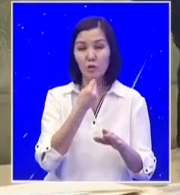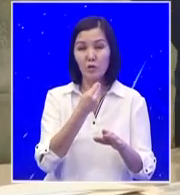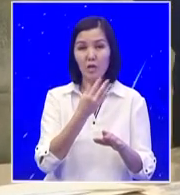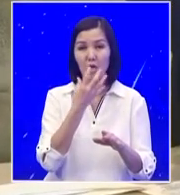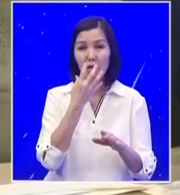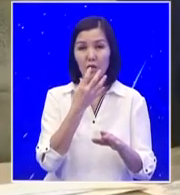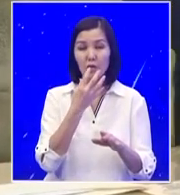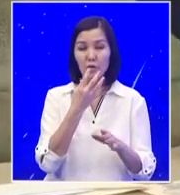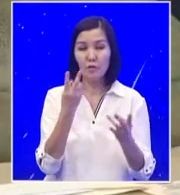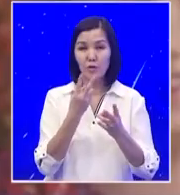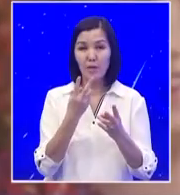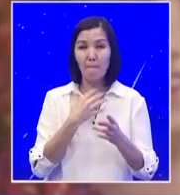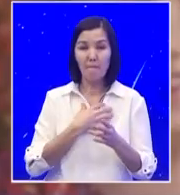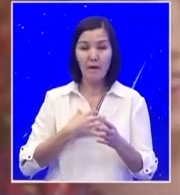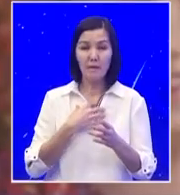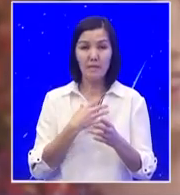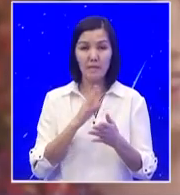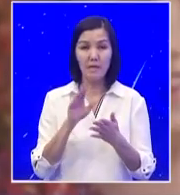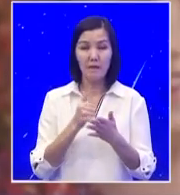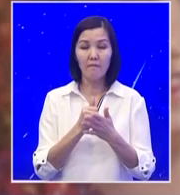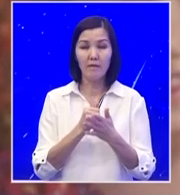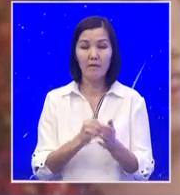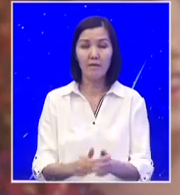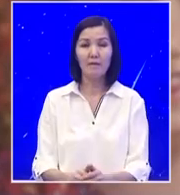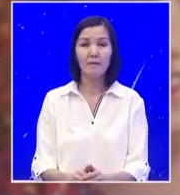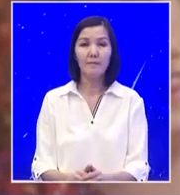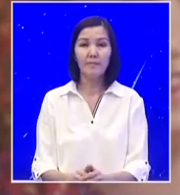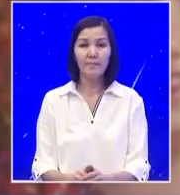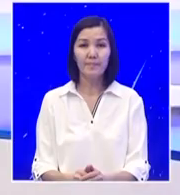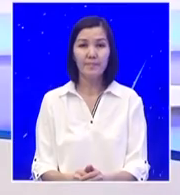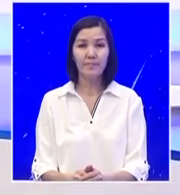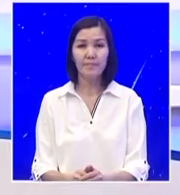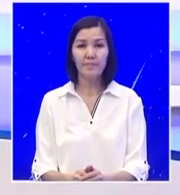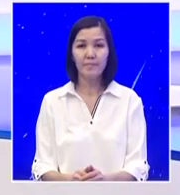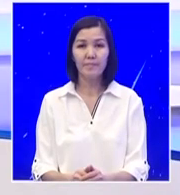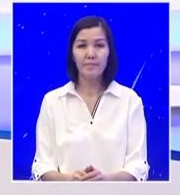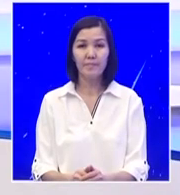Амина Кудайберген, Аманжол Жүнкешев, Жетсу арнасы.